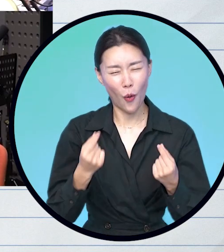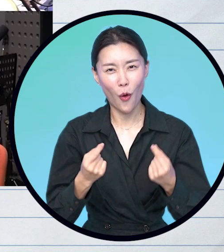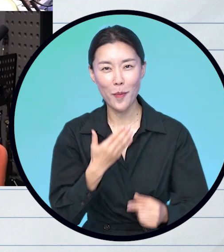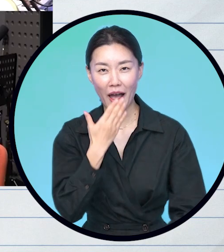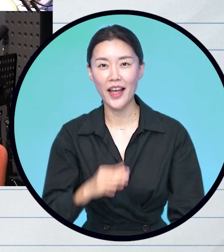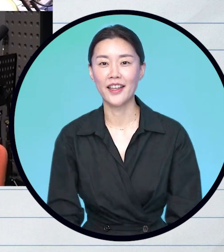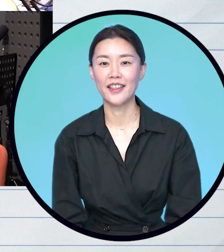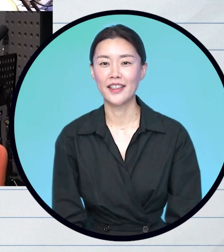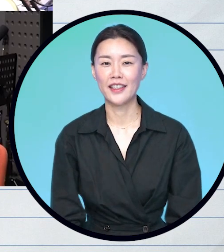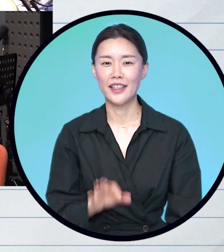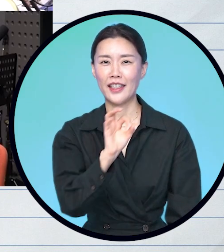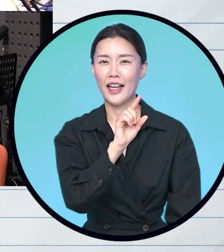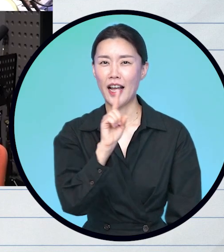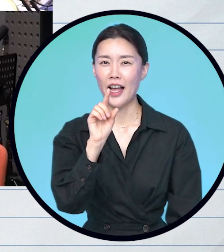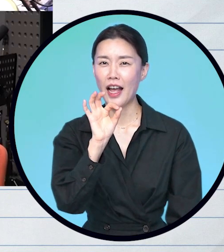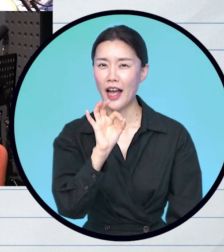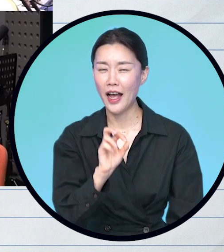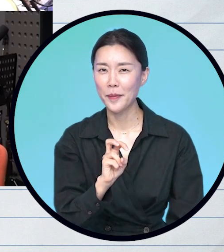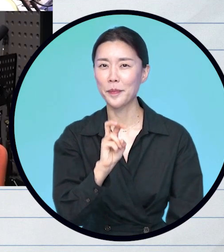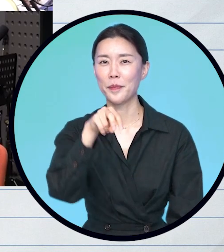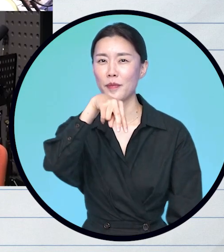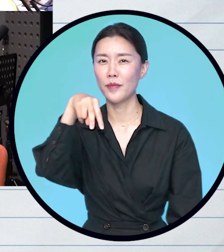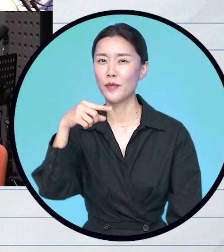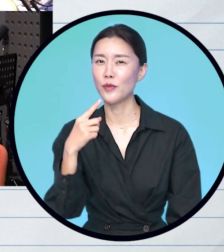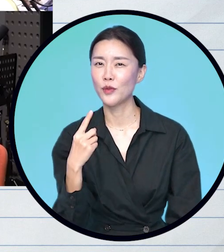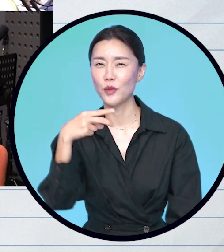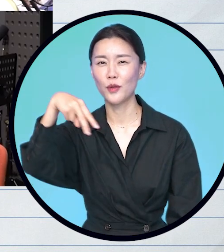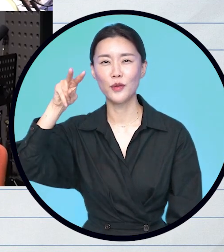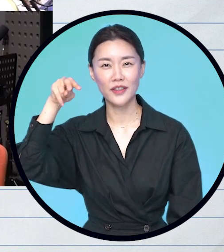네. I'm so shocked.